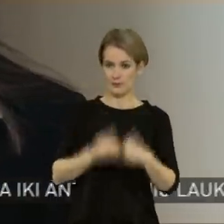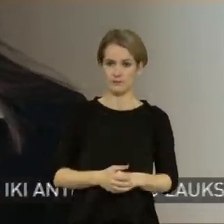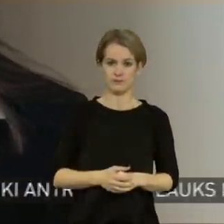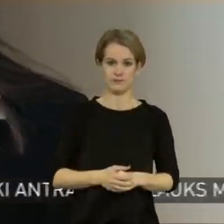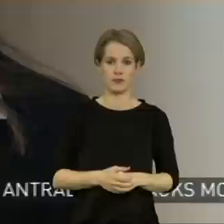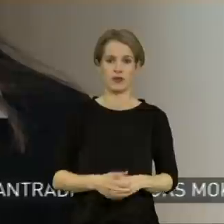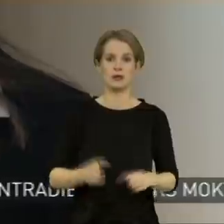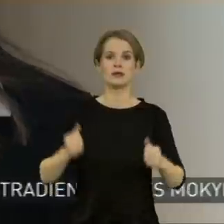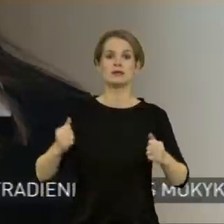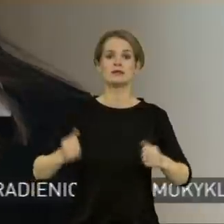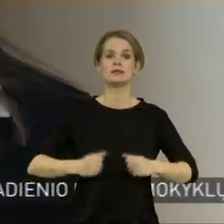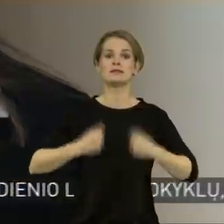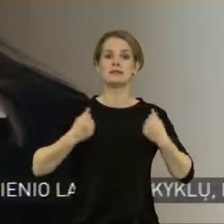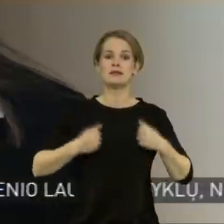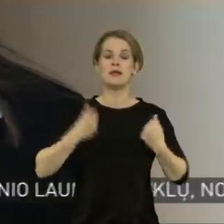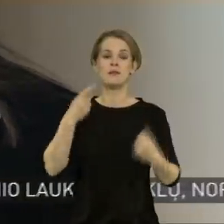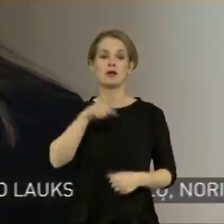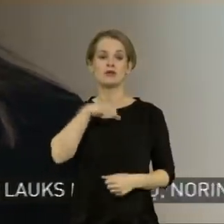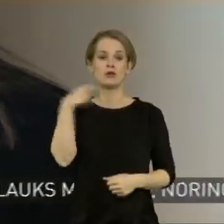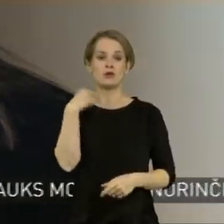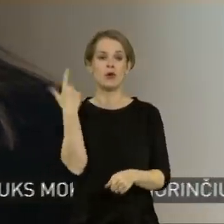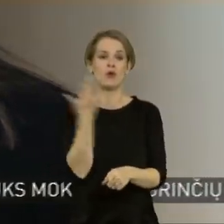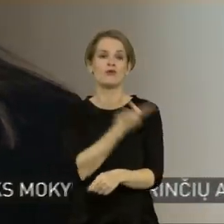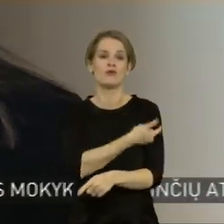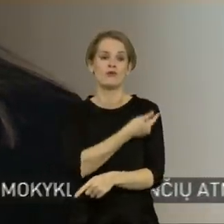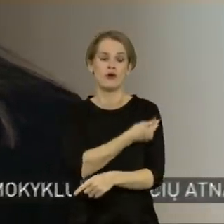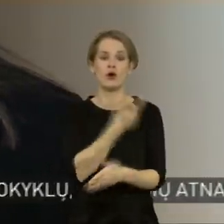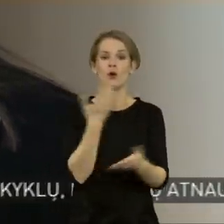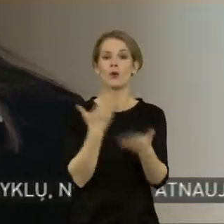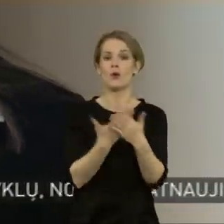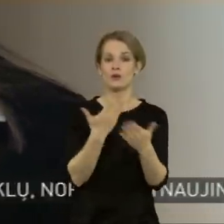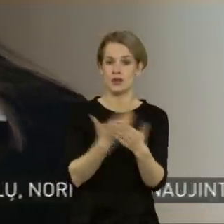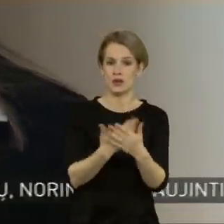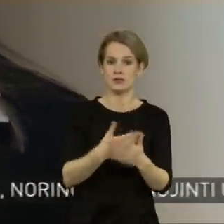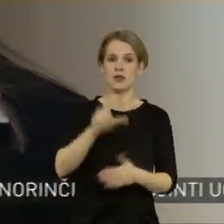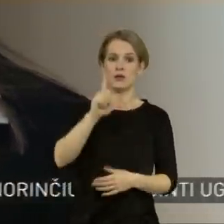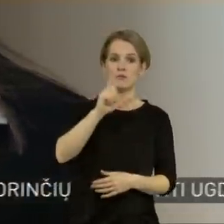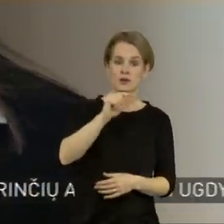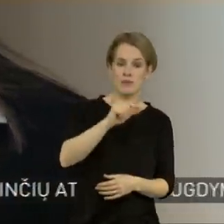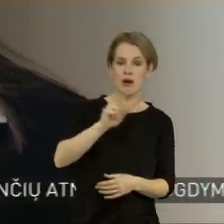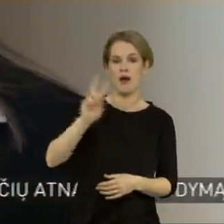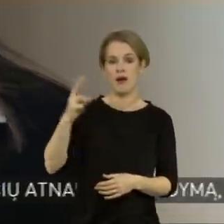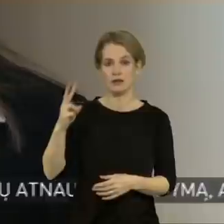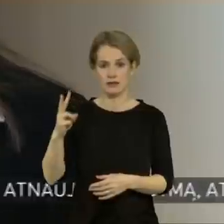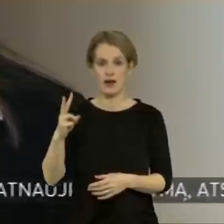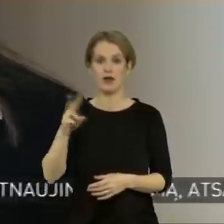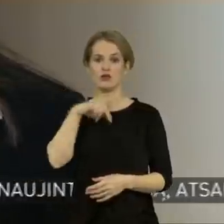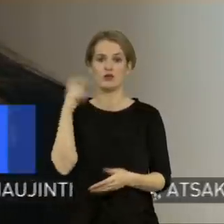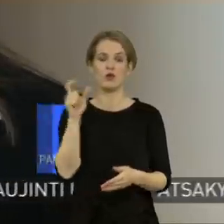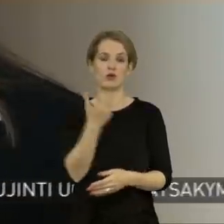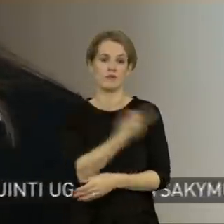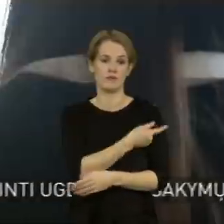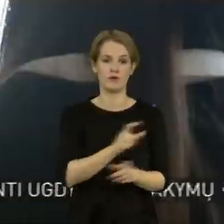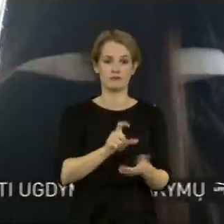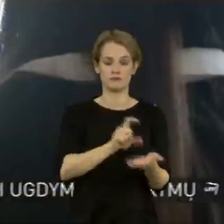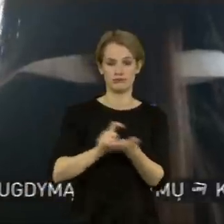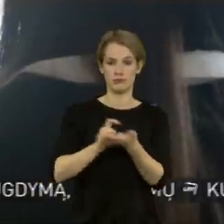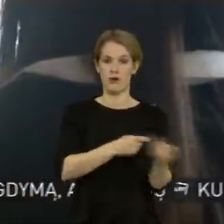kadangi pirmadieniais, antradieniais dažniausiai gaunam vakcinas, tai iki penktadienio stengiamės